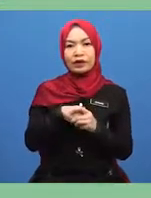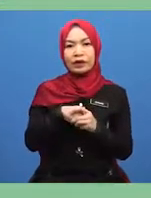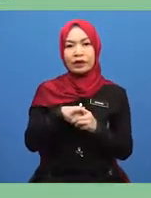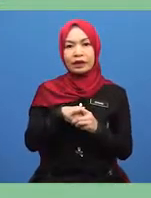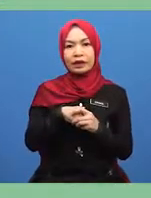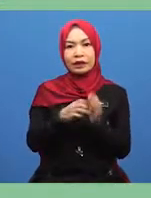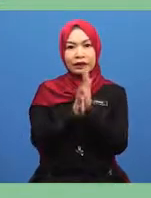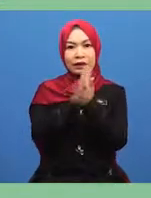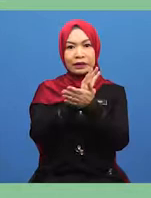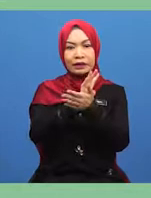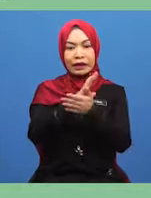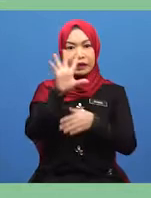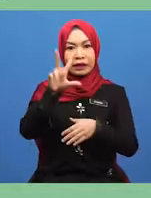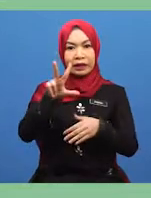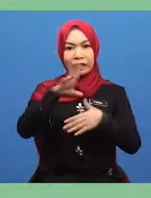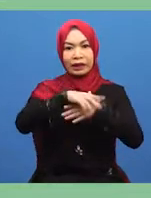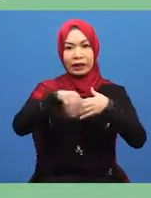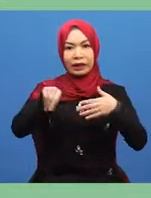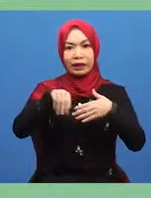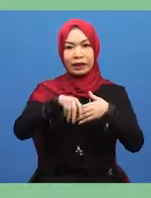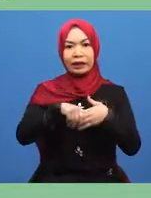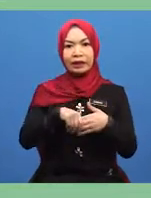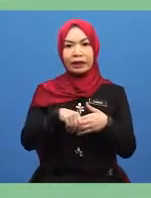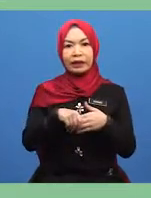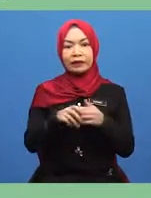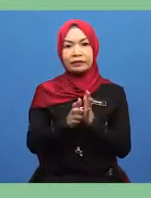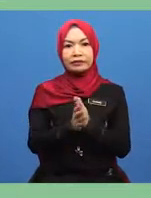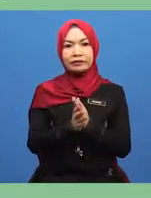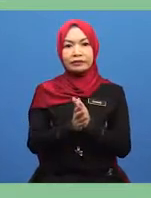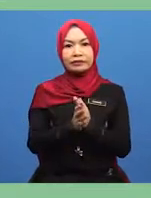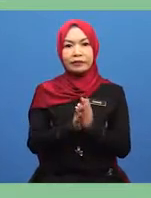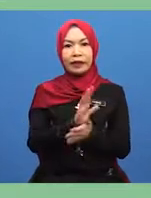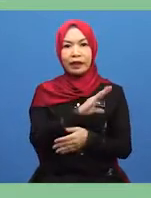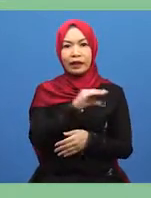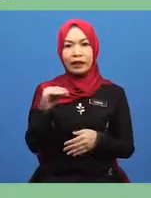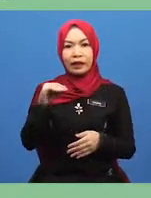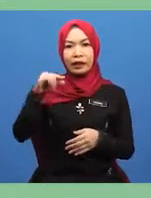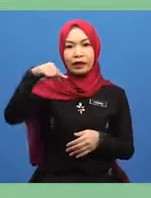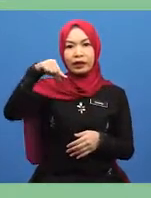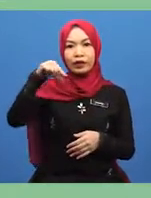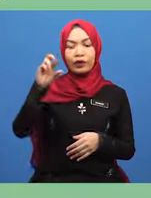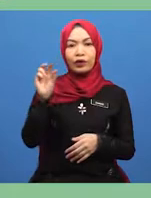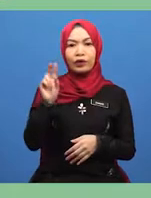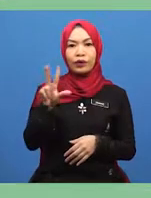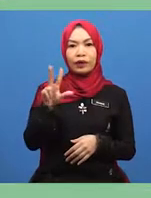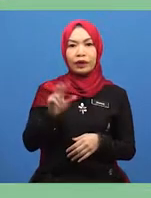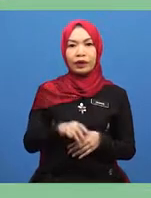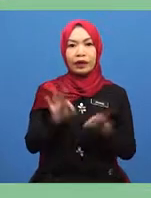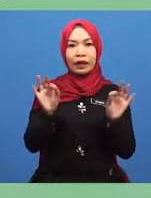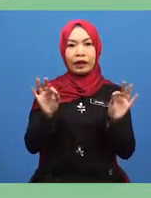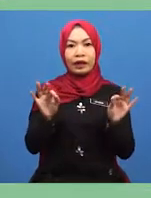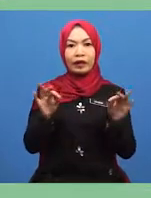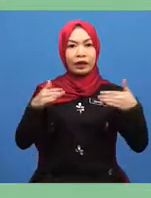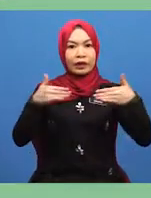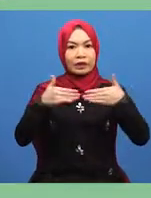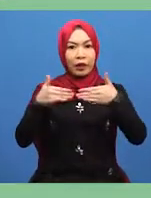yang diminta oleh rakyat Malaysia meningkat pula menjadi Q2. Apabila tiga kombinasi ini disambungkan